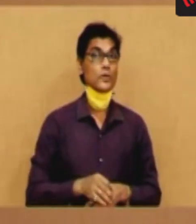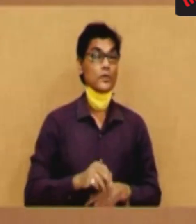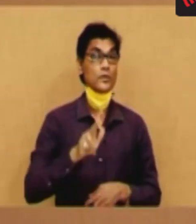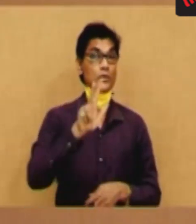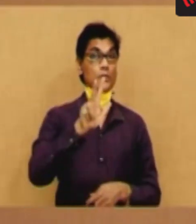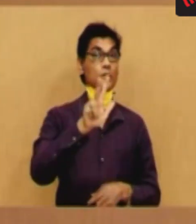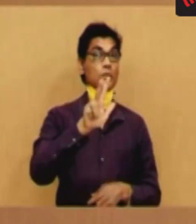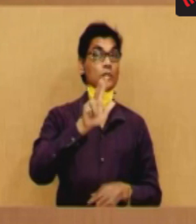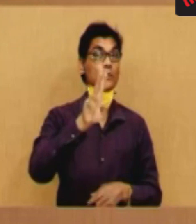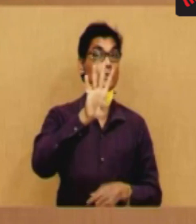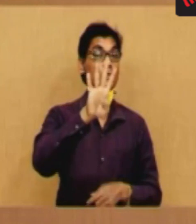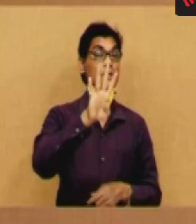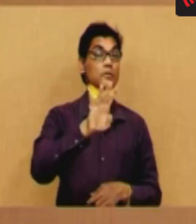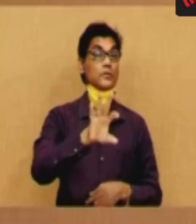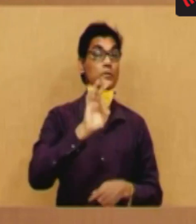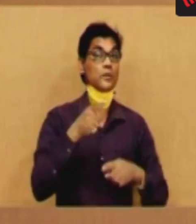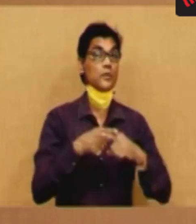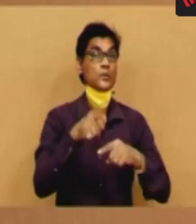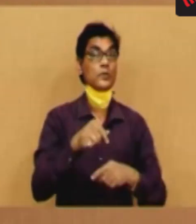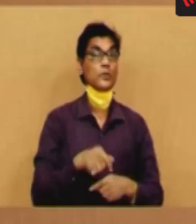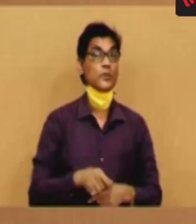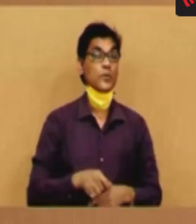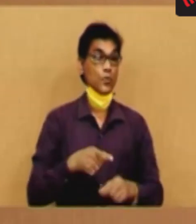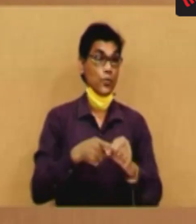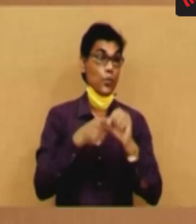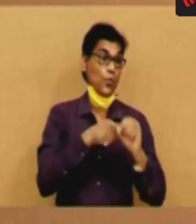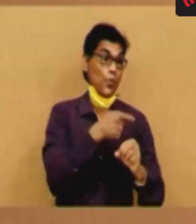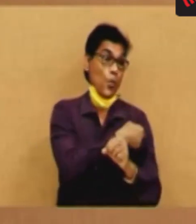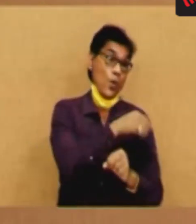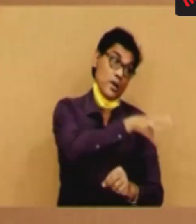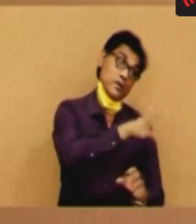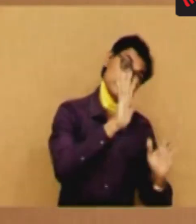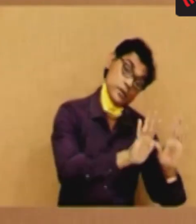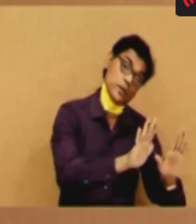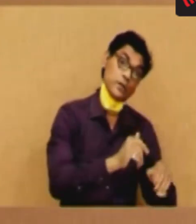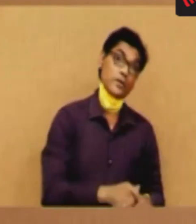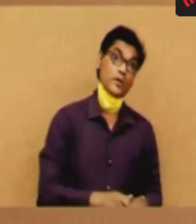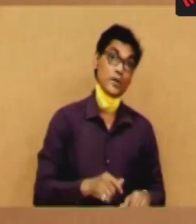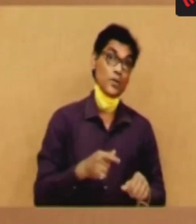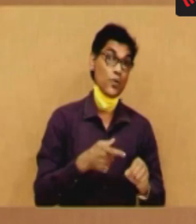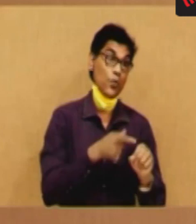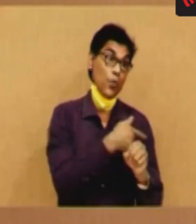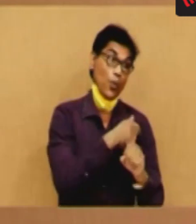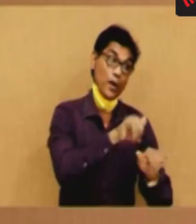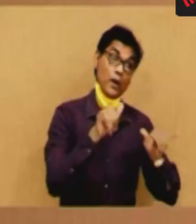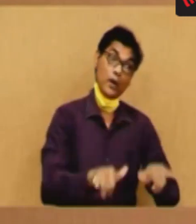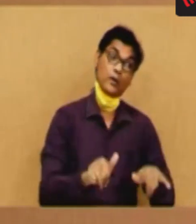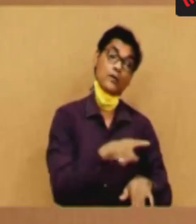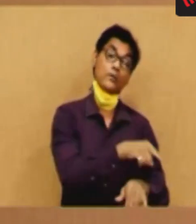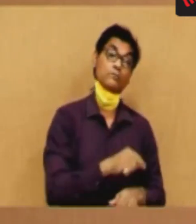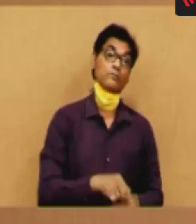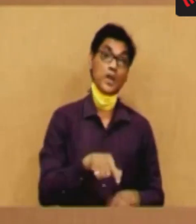84 ଜଣ ହେଉଛନ୍ତି ସେହିମାନେ ଯେଉଁମାନେ କ୍ୱାରେଣ୍ଟାଇନ୍ରେ ଥିଲେ। ତେଣୁ ଯେତେ ସମୟ ପର୍ଯ୍ୟନ୍ତ କ୍ୱାରେଣ୍ଟାଇନ୍ ଭିତରୁ